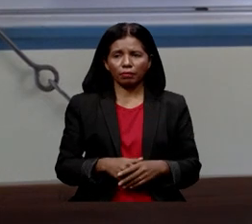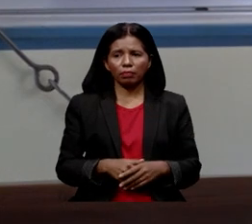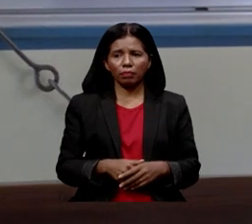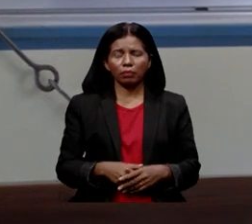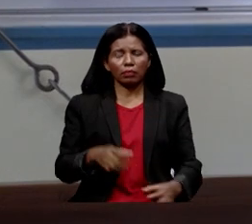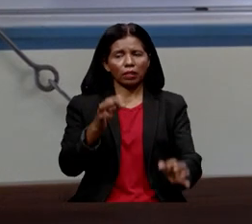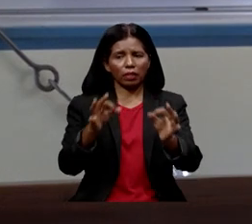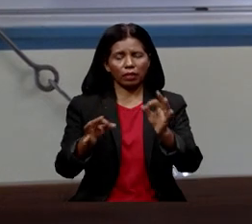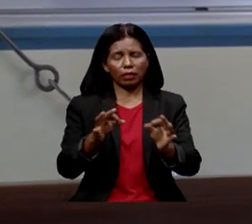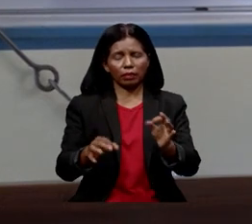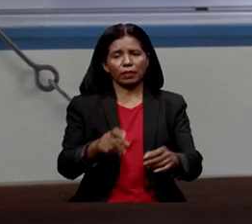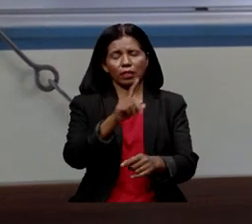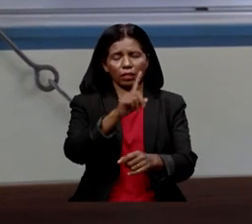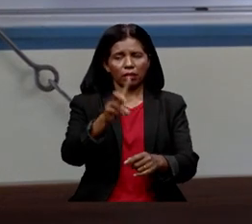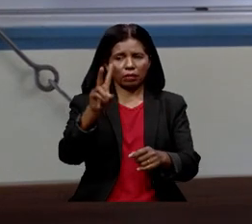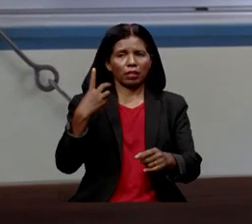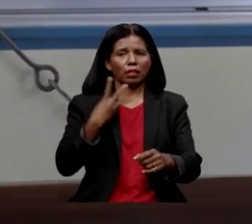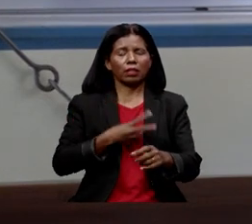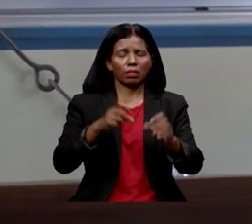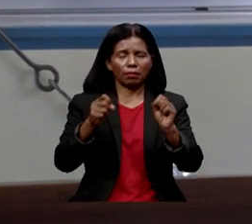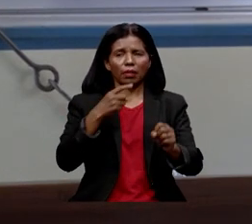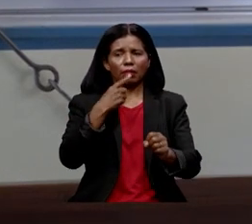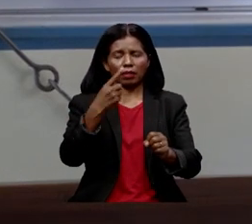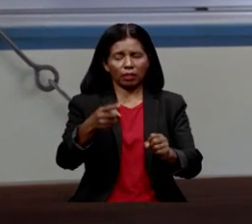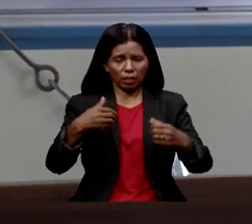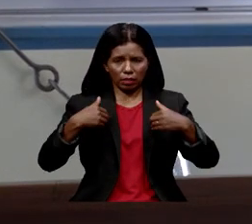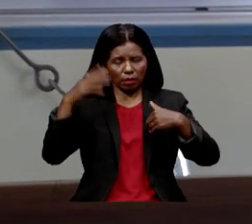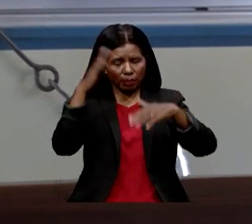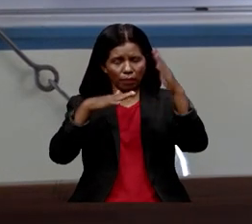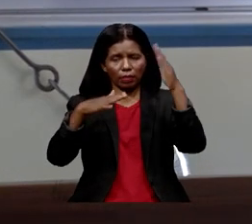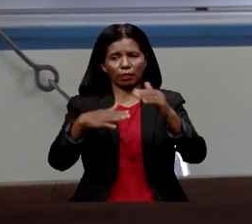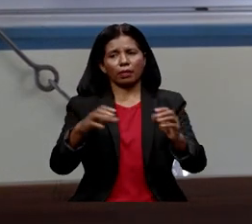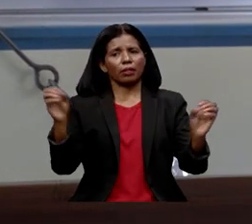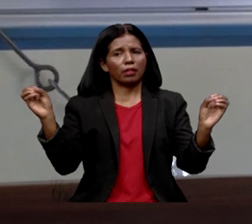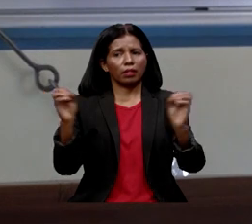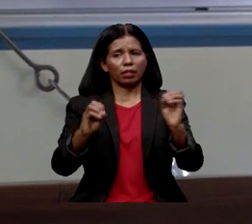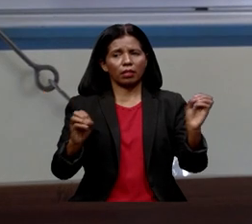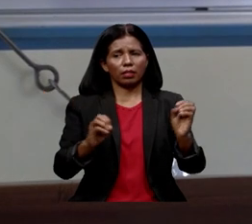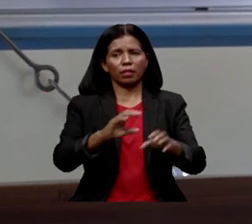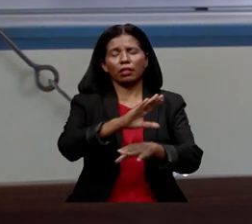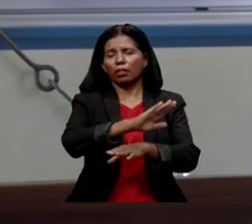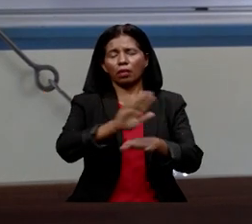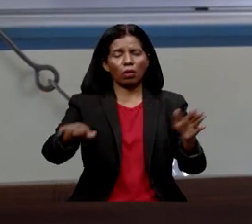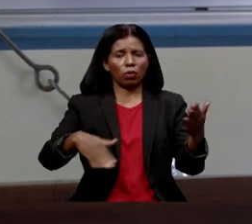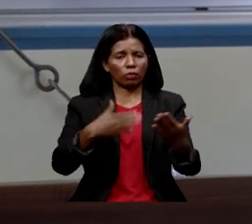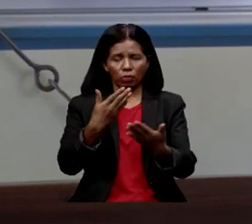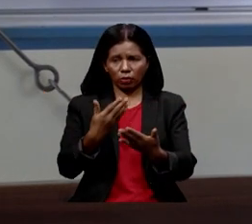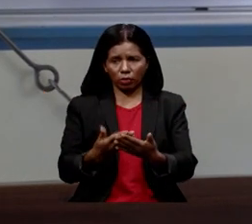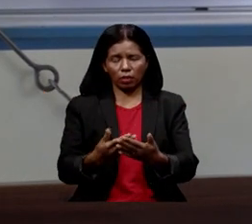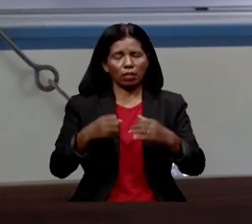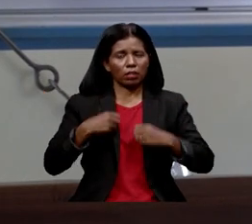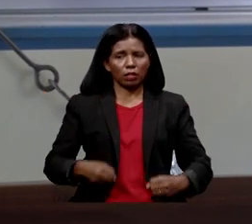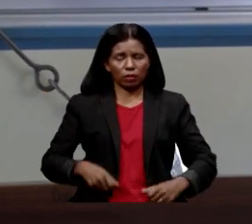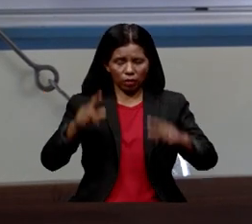Karik iya parte ida rua maka ita bela dihang katak iya problema mai be niela generaliza katak Saudi